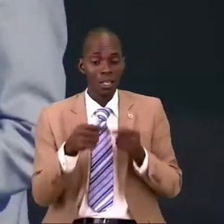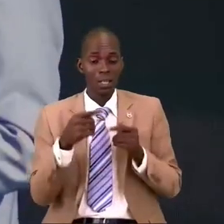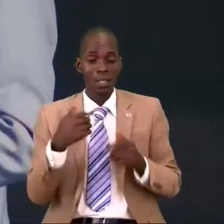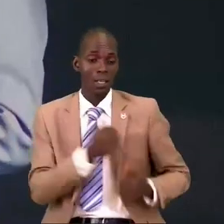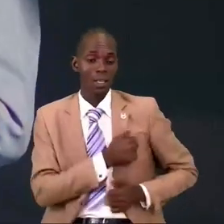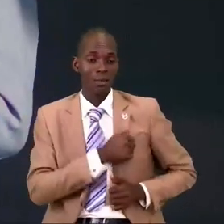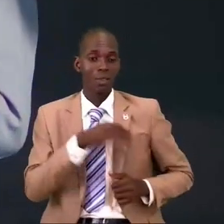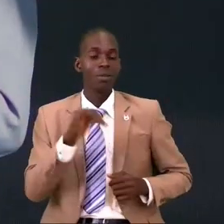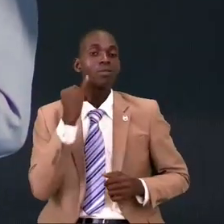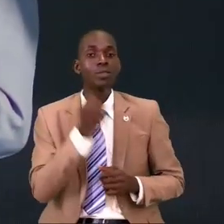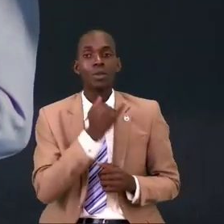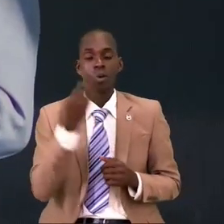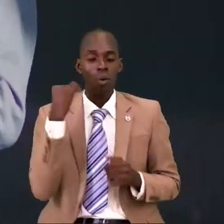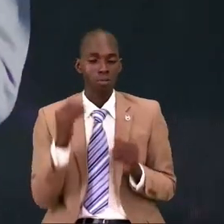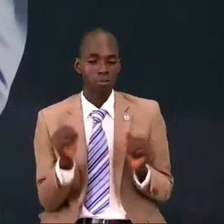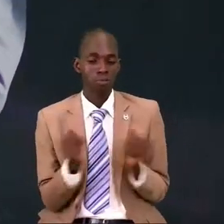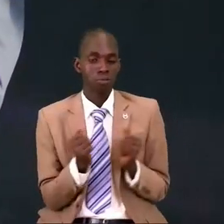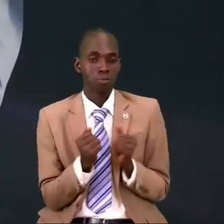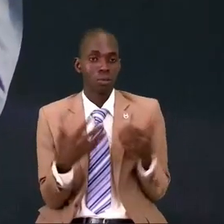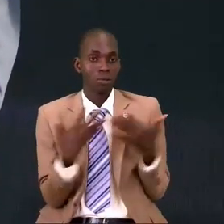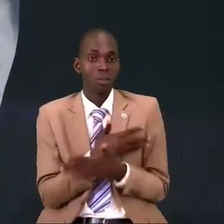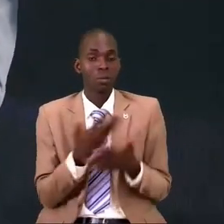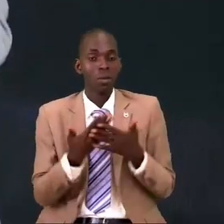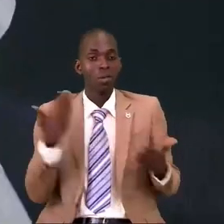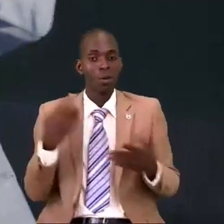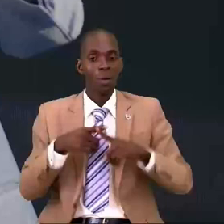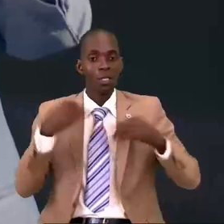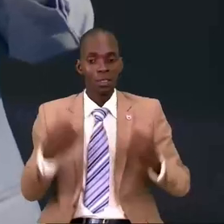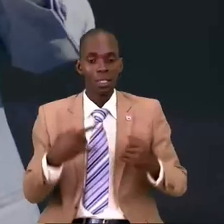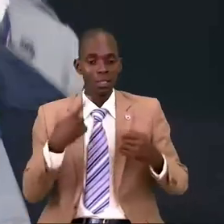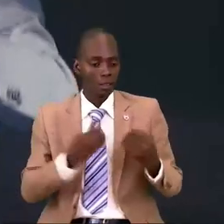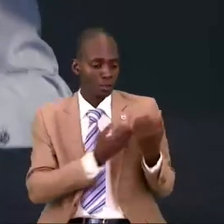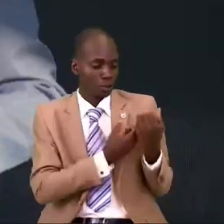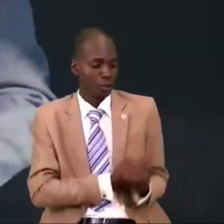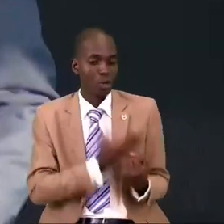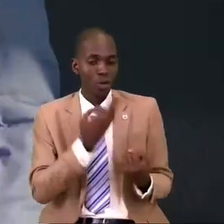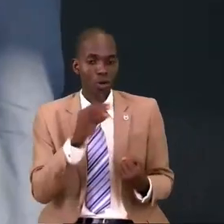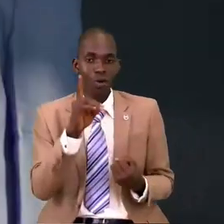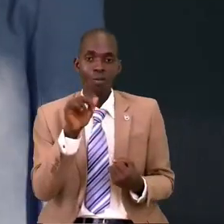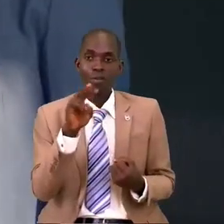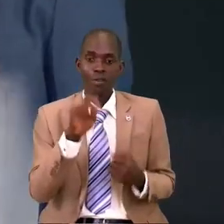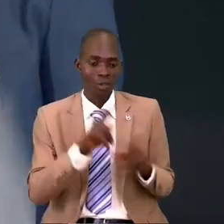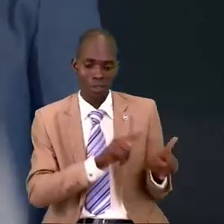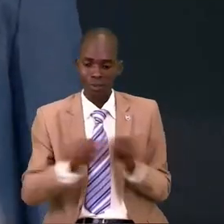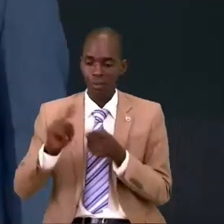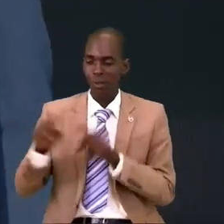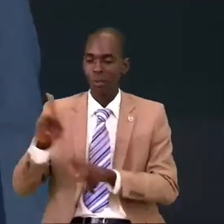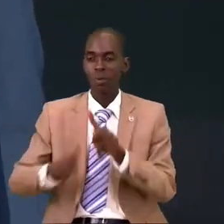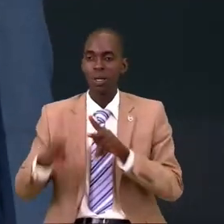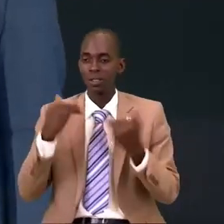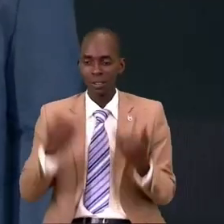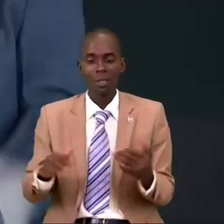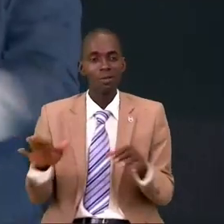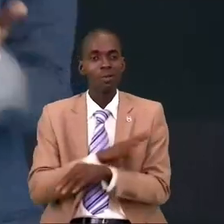tremblaient. Ils ne savaient même pas quoi faire avant. Mais le courage de David s'est répandu vers tout le